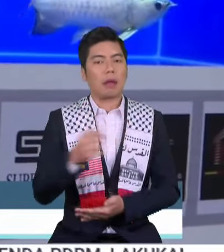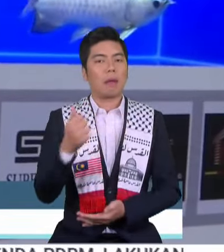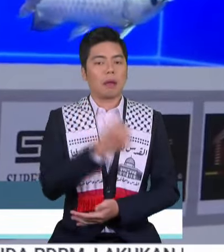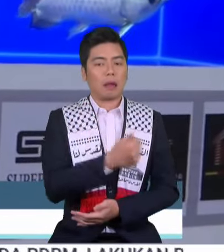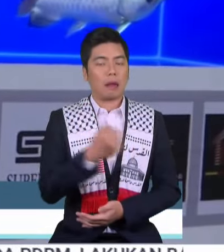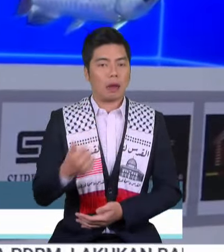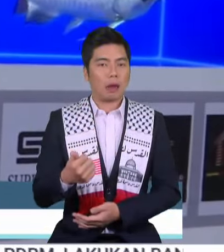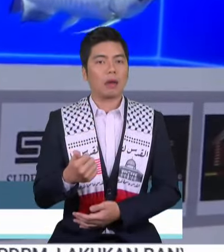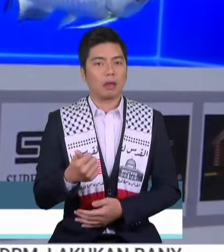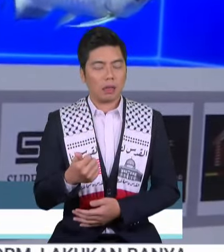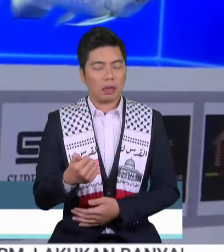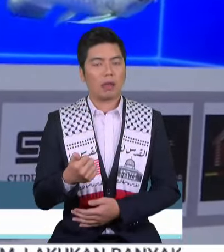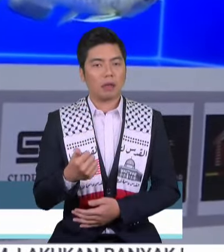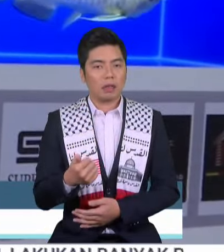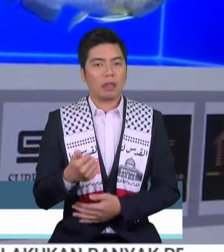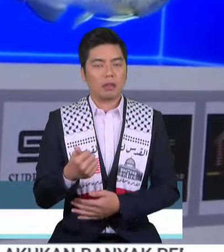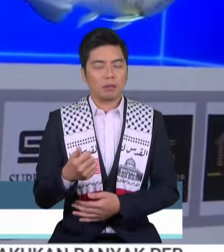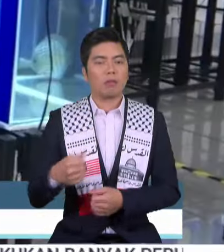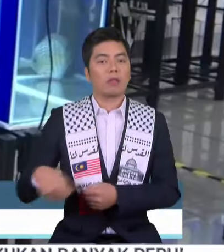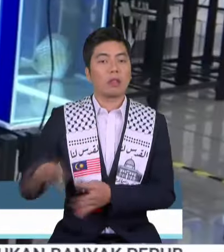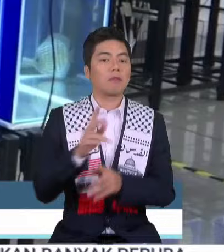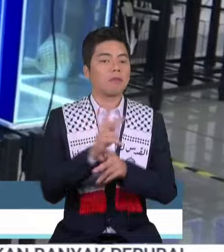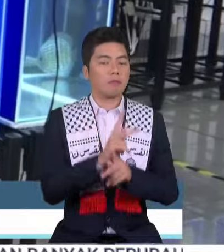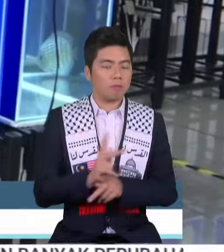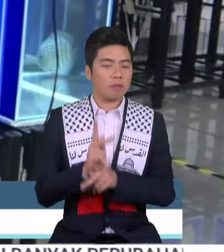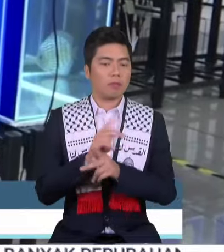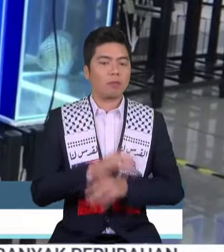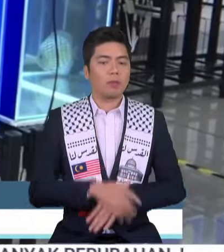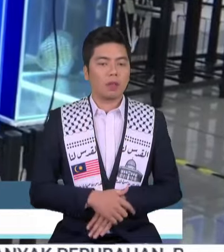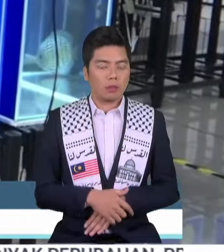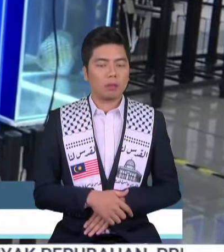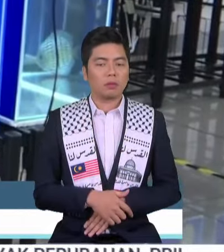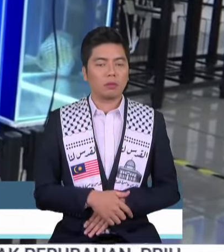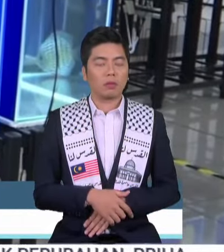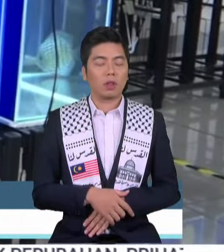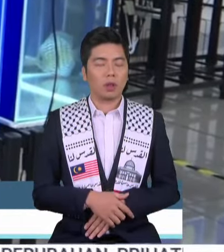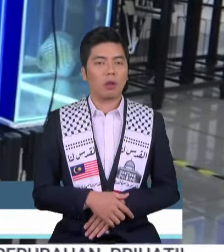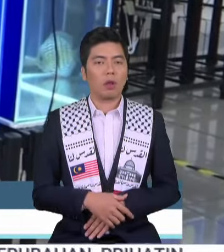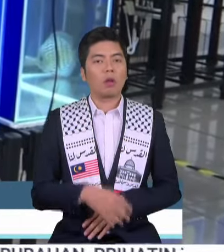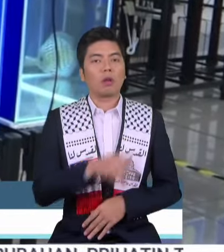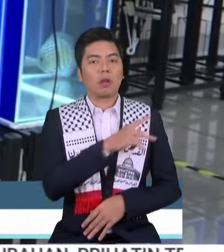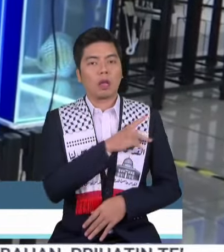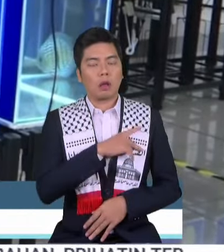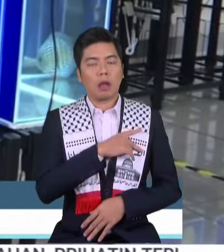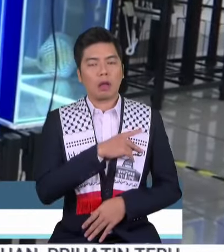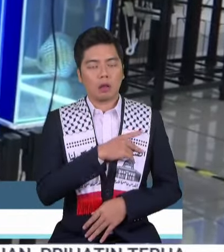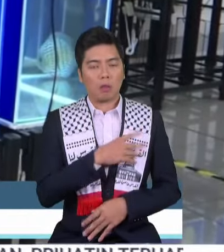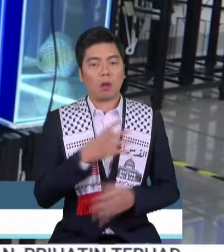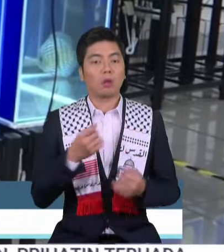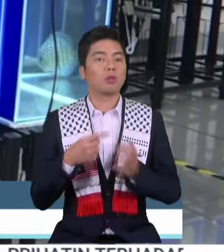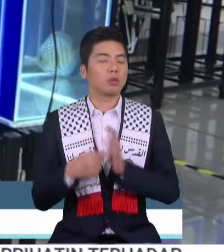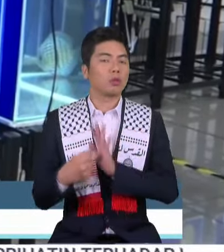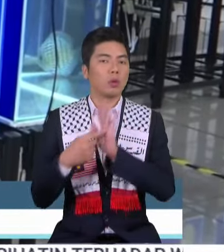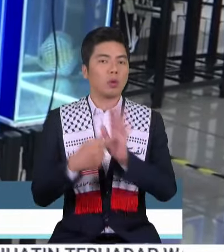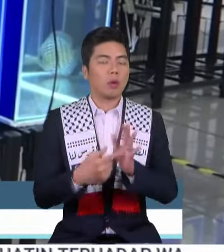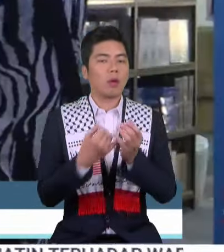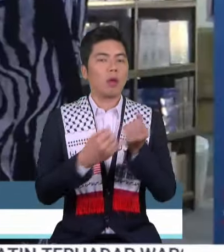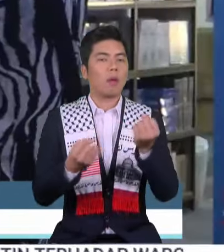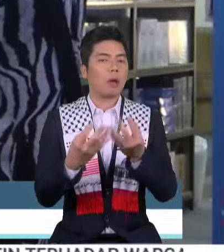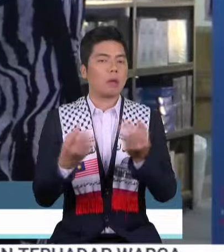peralatan ternakan kepada kumpulan sasar. Tumpuan turut terarah kepada melahirkan lebih ramai pengeluar ikan hiasan